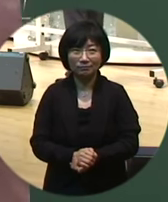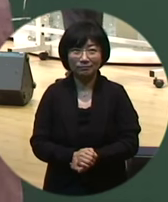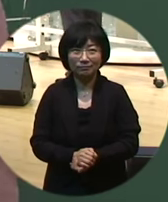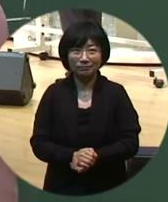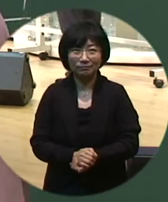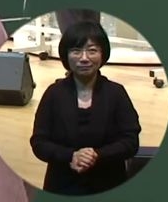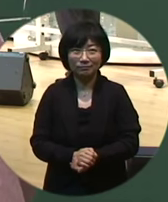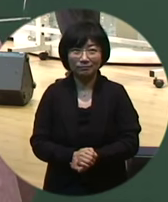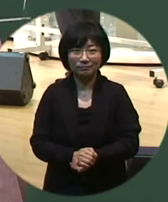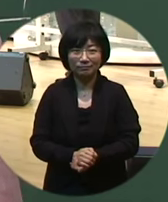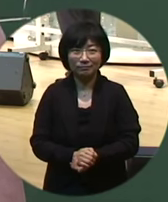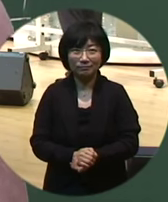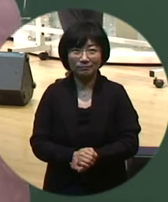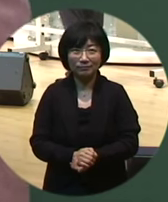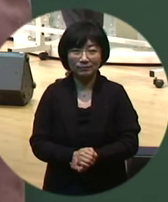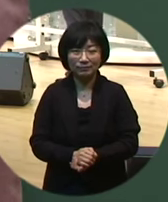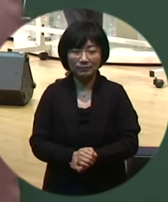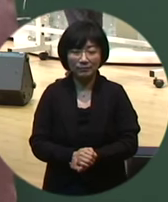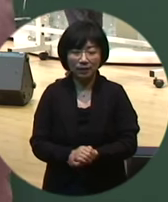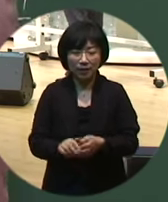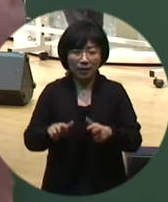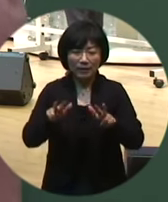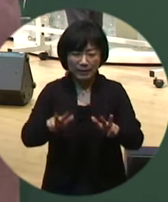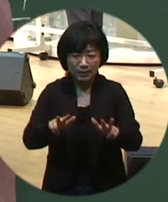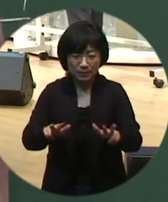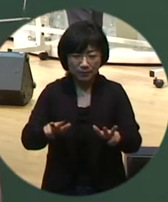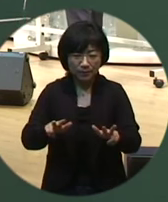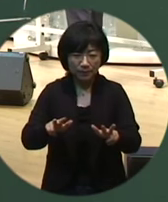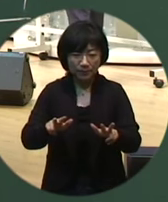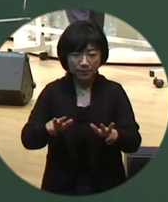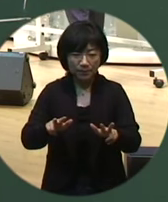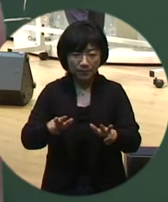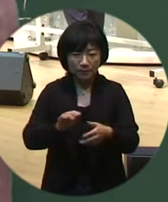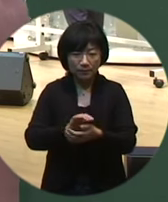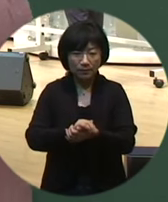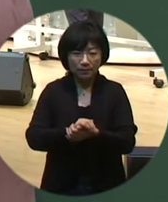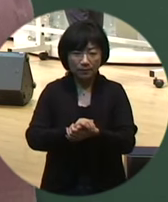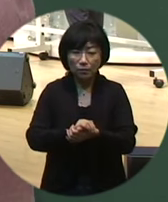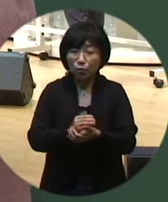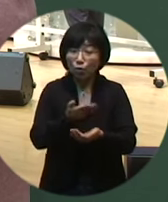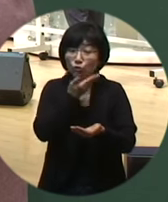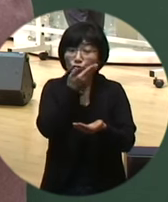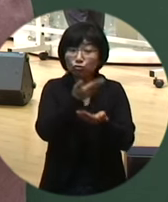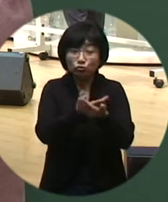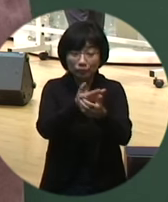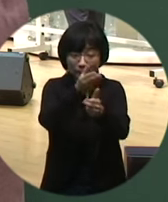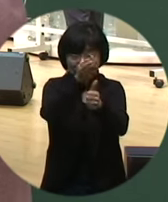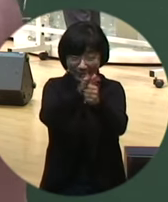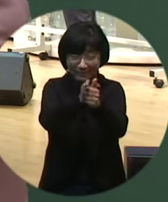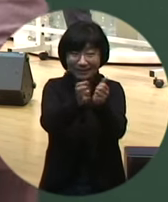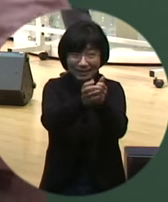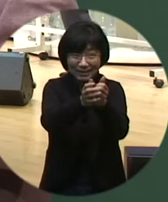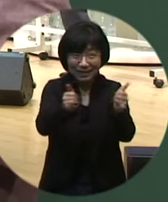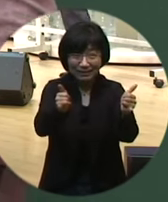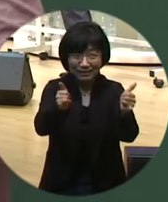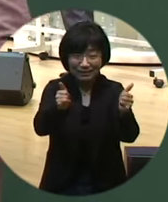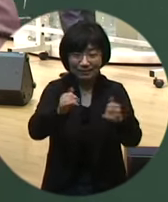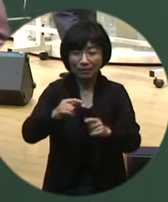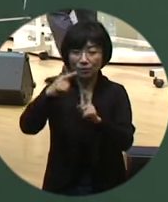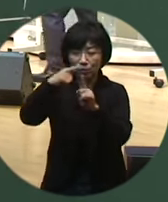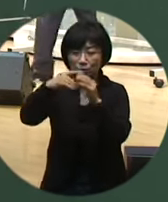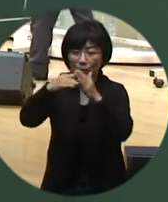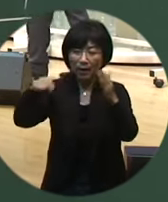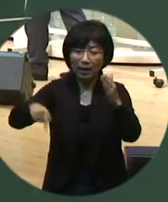gospel. 절대 헌신, 교회가 헌신해야 될 게 뭐냐? 중직자는 정말 교회 안에서 복음 회복시켜라. What is the